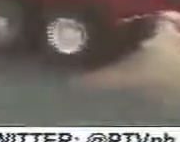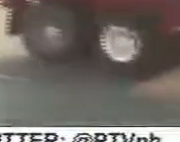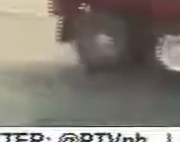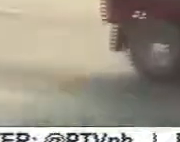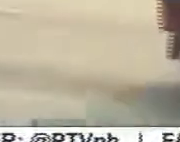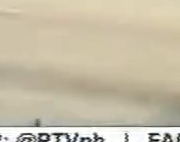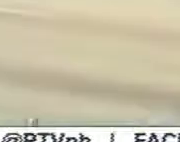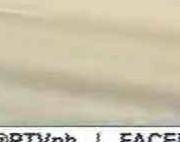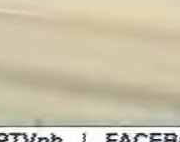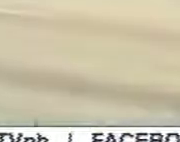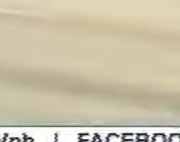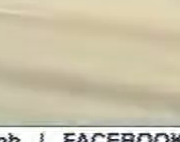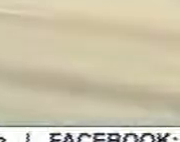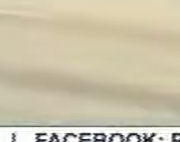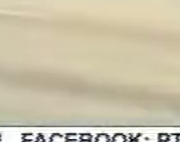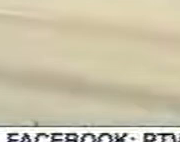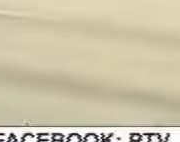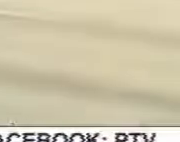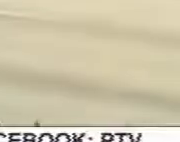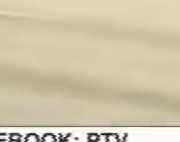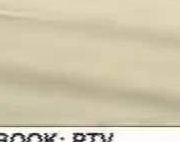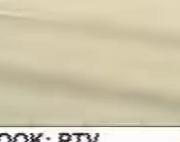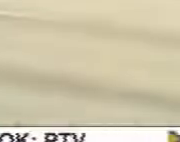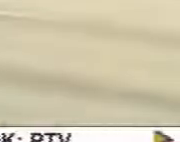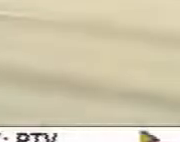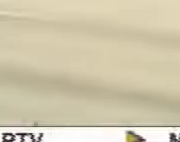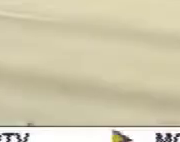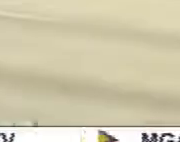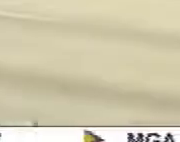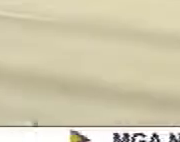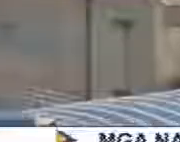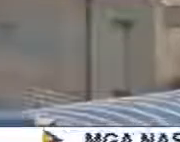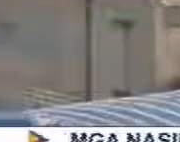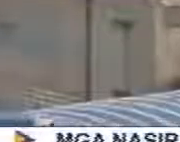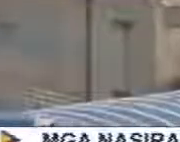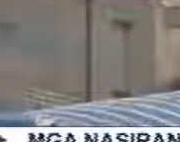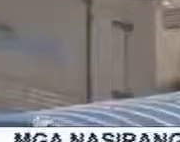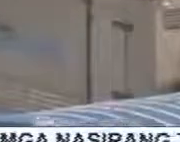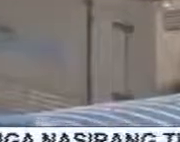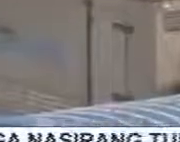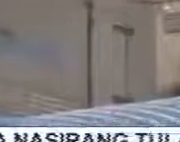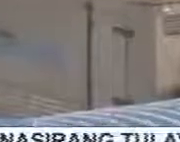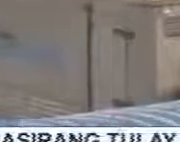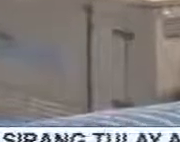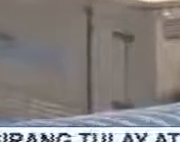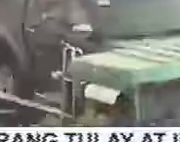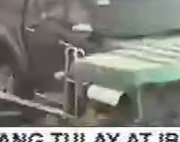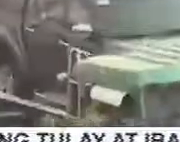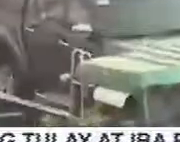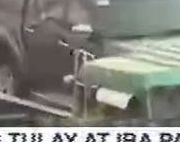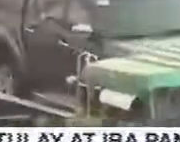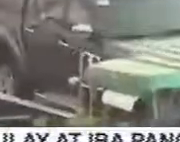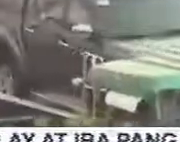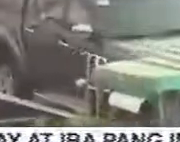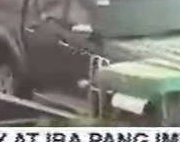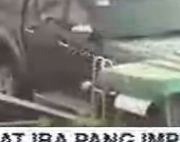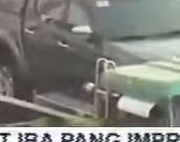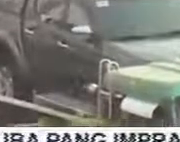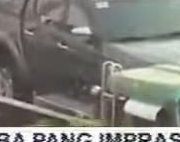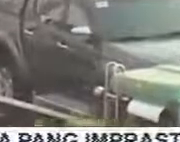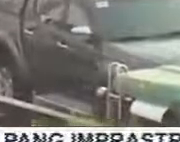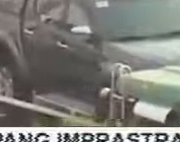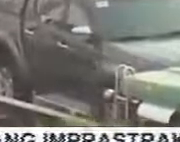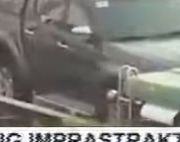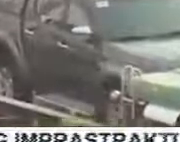sticker, dalawang account, dalawang wallet po, yun yung phase 1 po nung project na yan. Opo. Yun pong second phase,